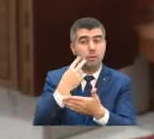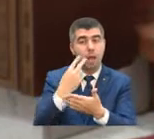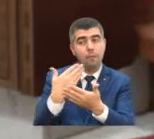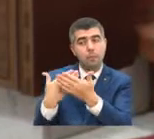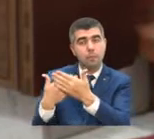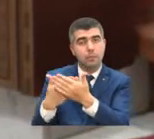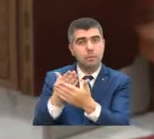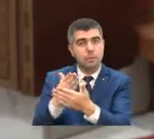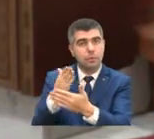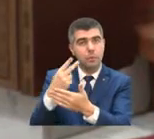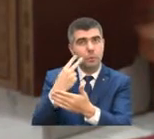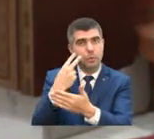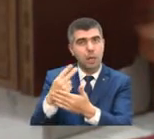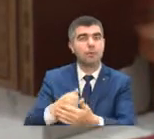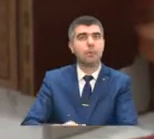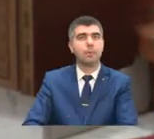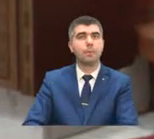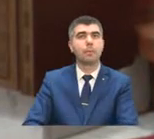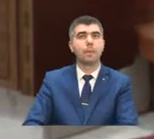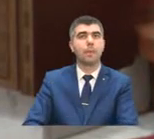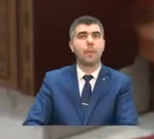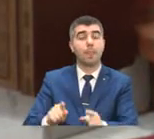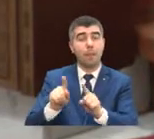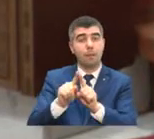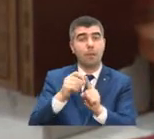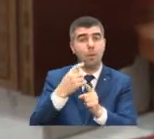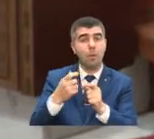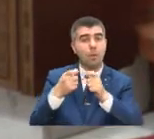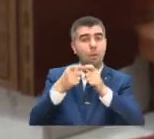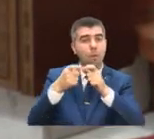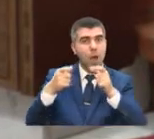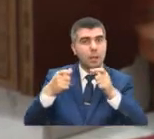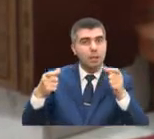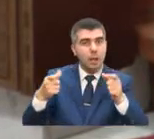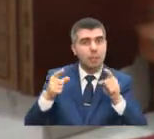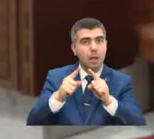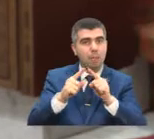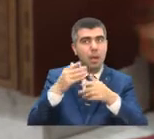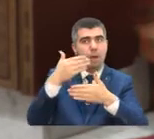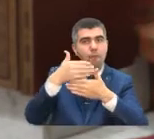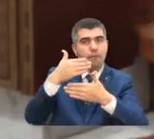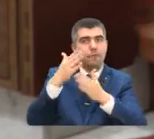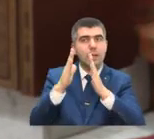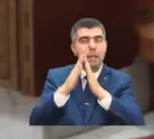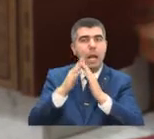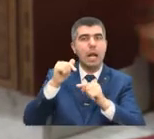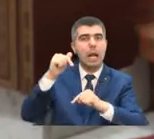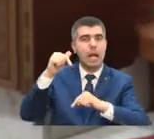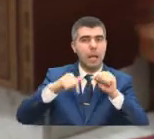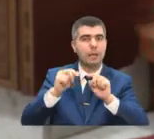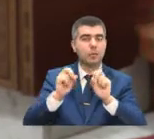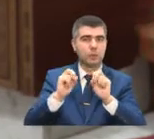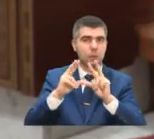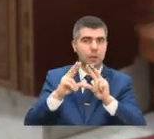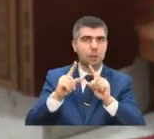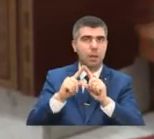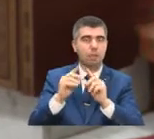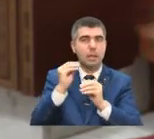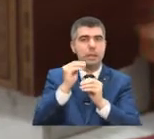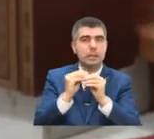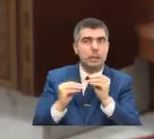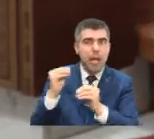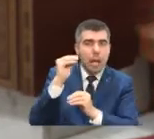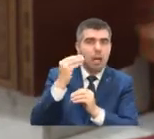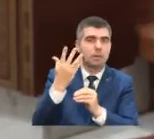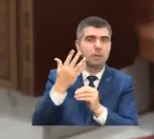أنه عندما يتعلق الأمر بتوسيع مباني قائمة وذلك بإضافة غرفة أخرى